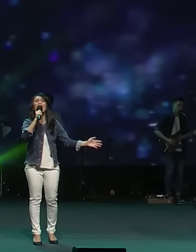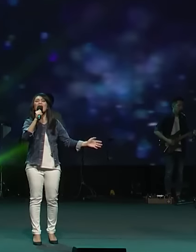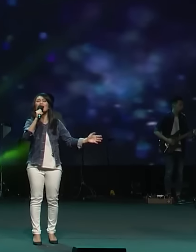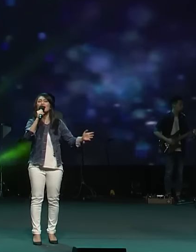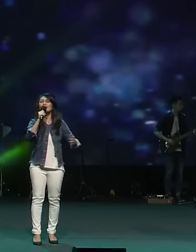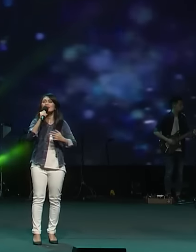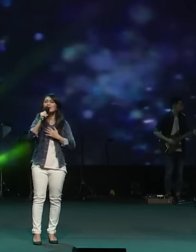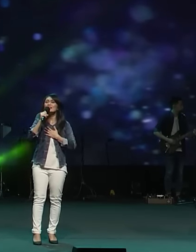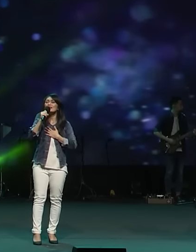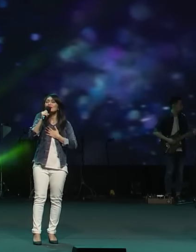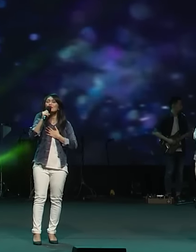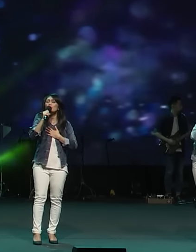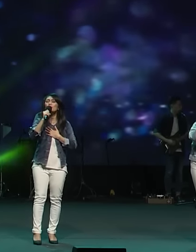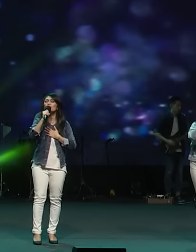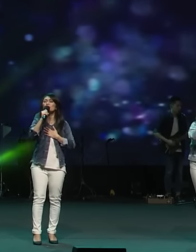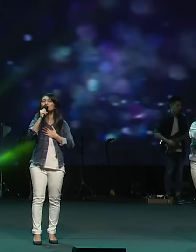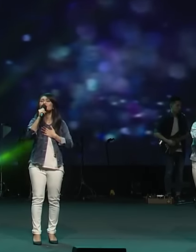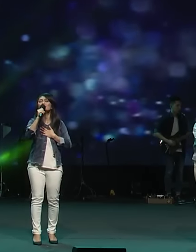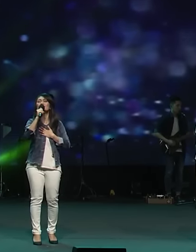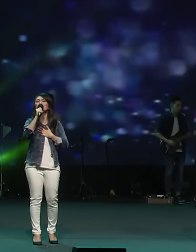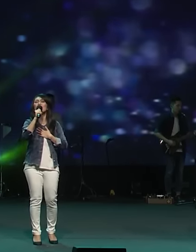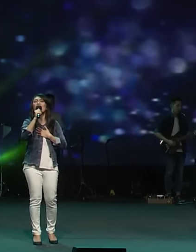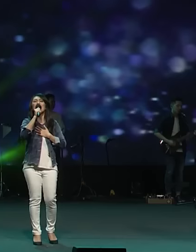Yang angkat hidupku